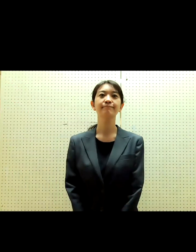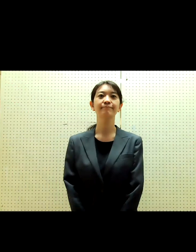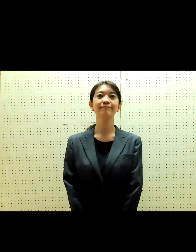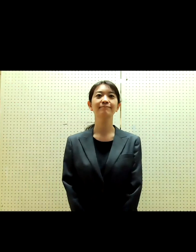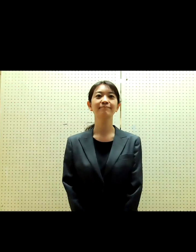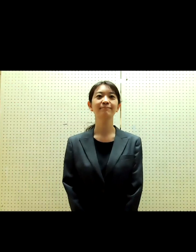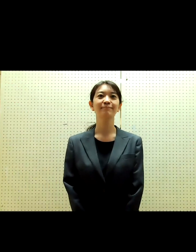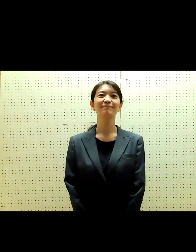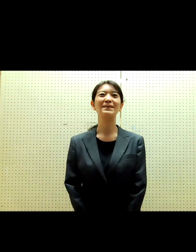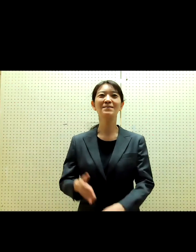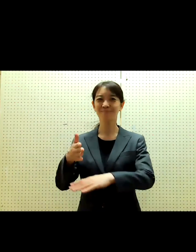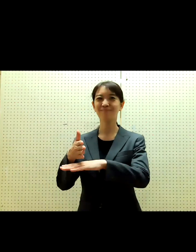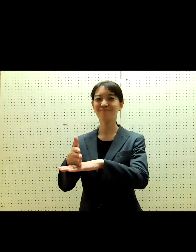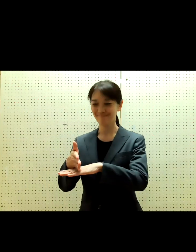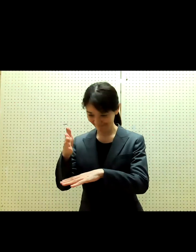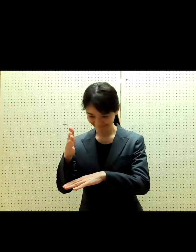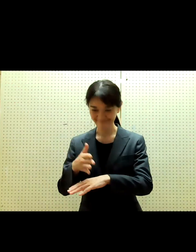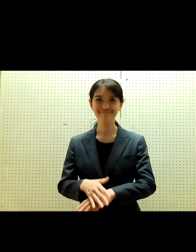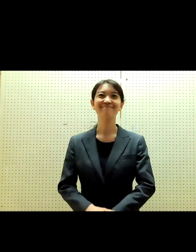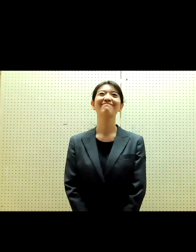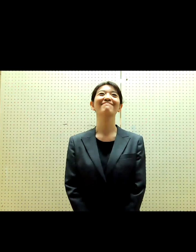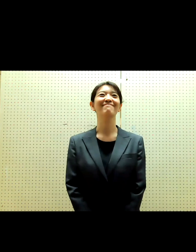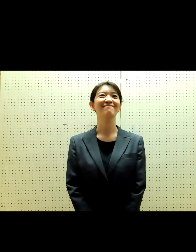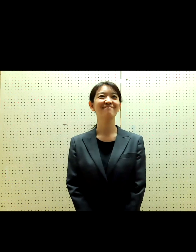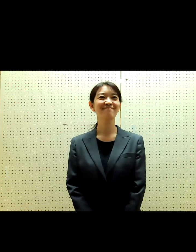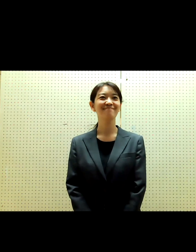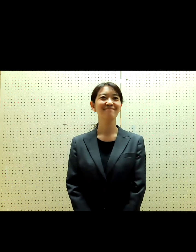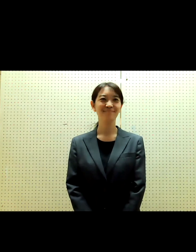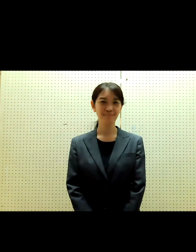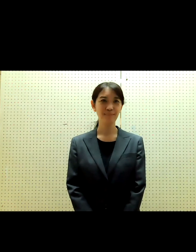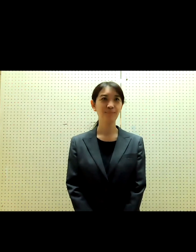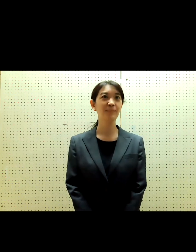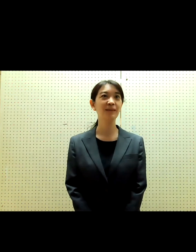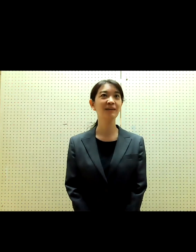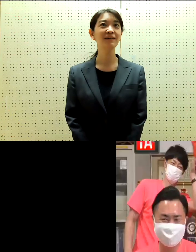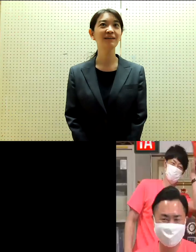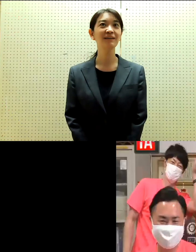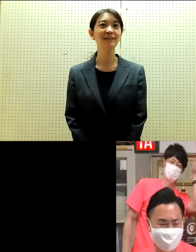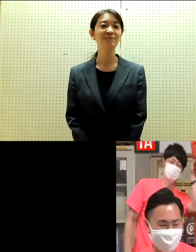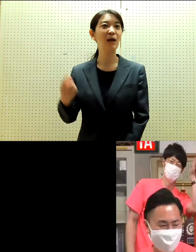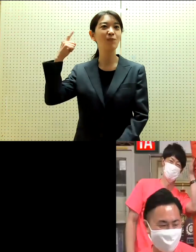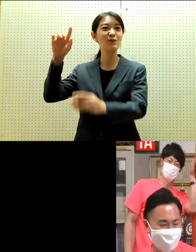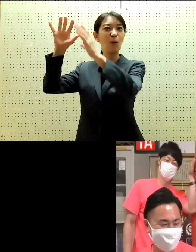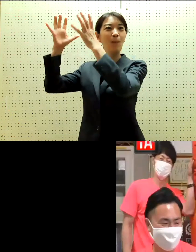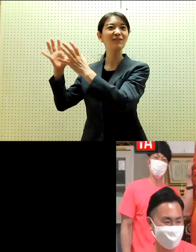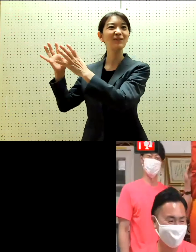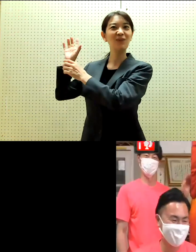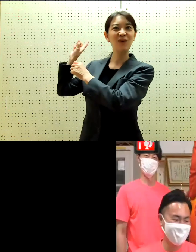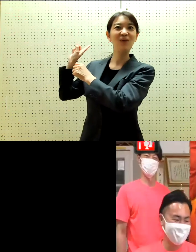ありがとうございます。 竹田の吉尾です。 吉尾ですか。 はい、 どう